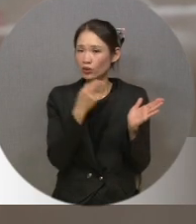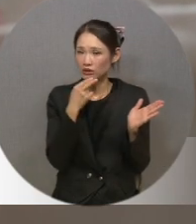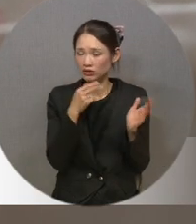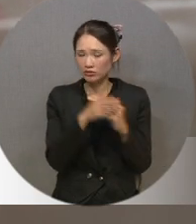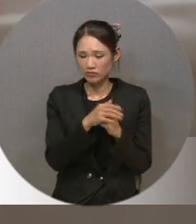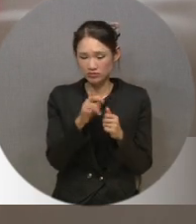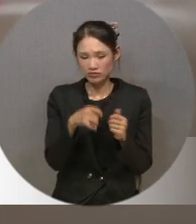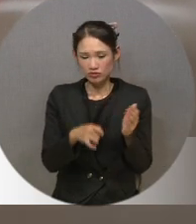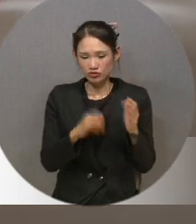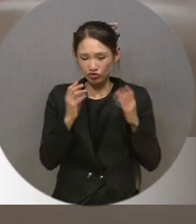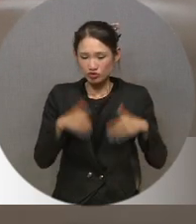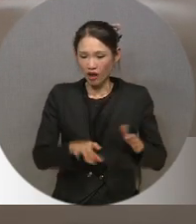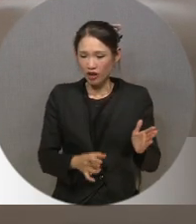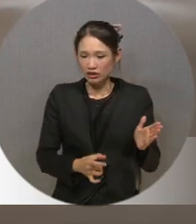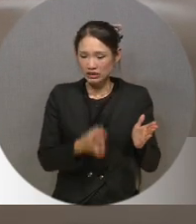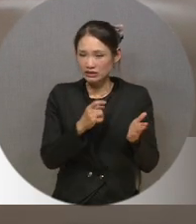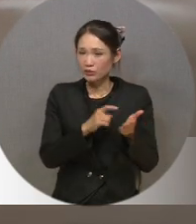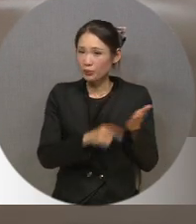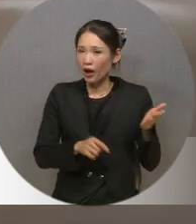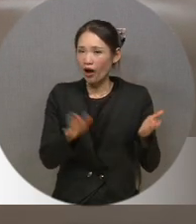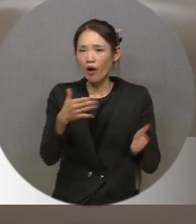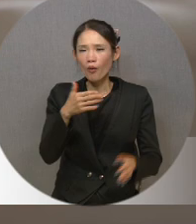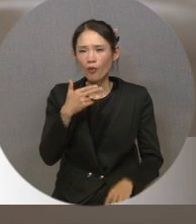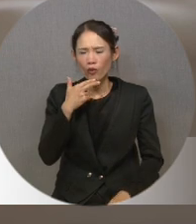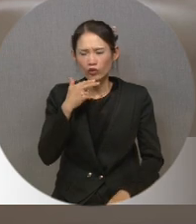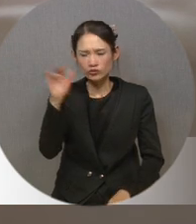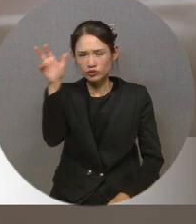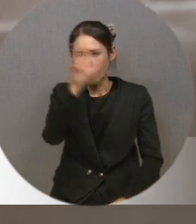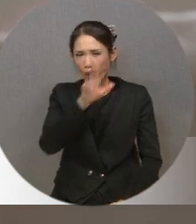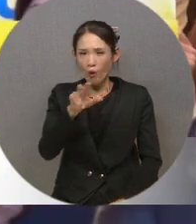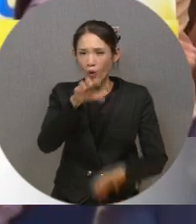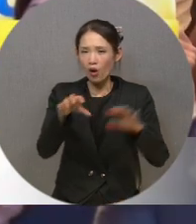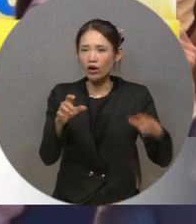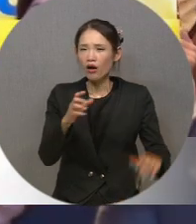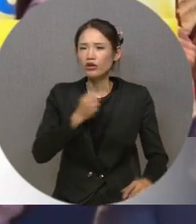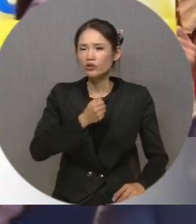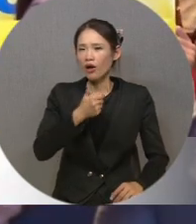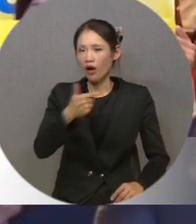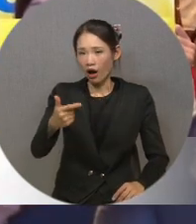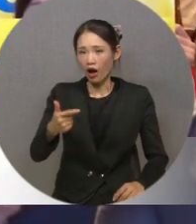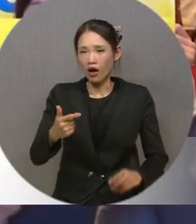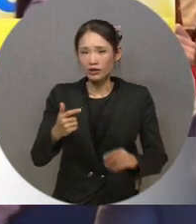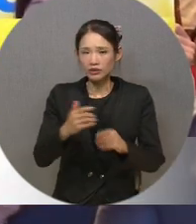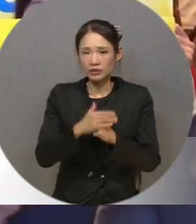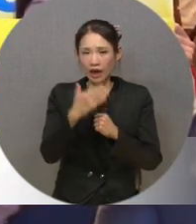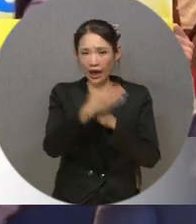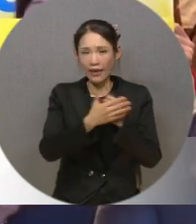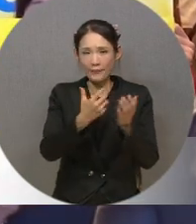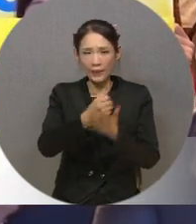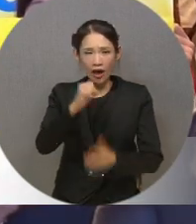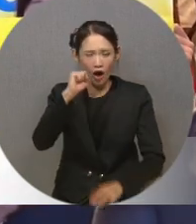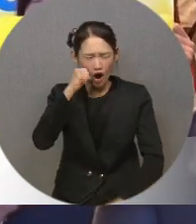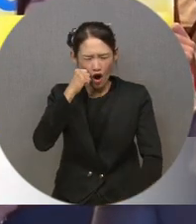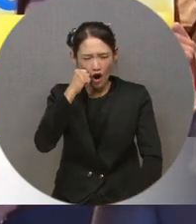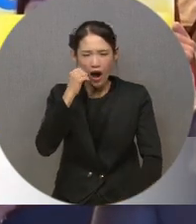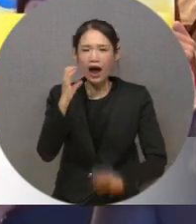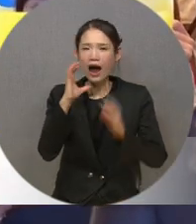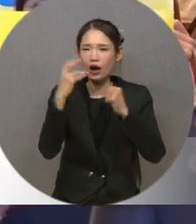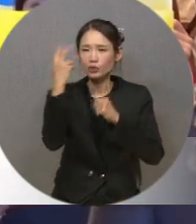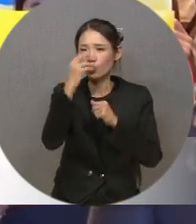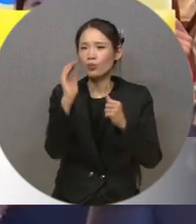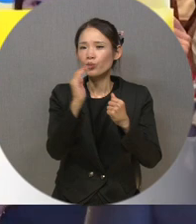출생신고 기록이 없는 미신고 영아 사건이 전국적으로 큰 충격을 주며 사각지대 아동 보호 방안에 대한 목소리가 높아지고